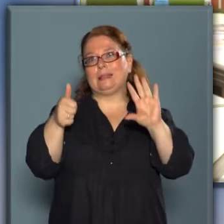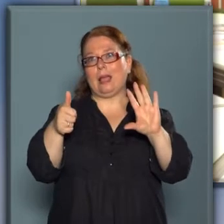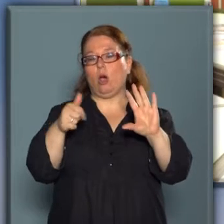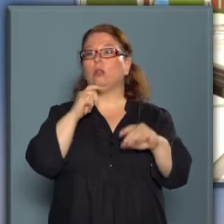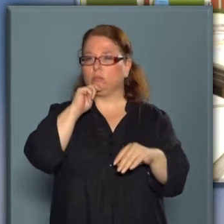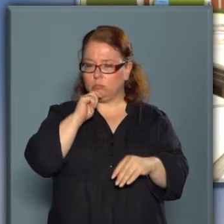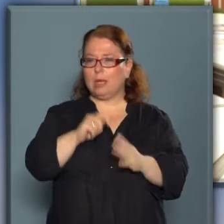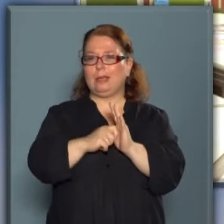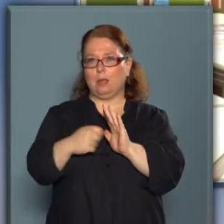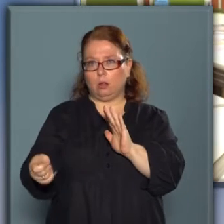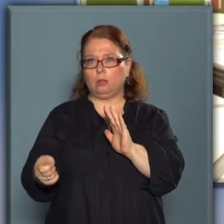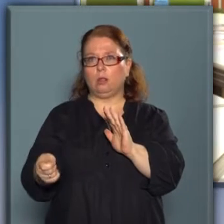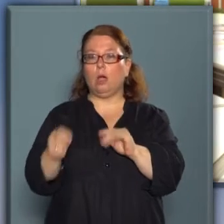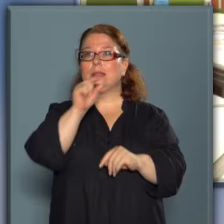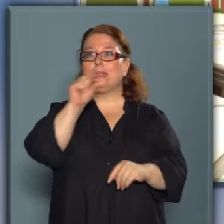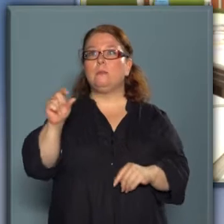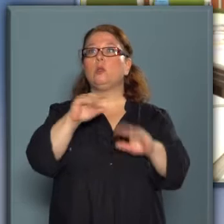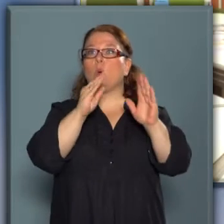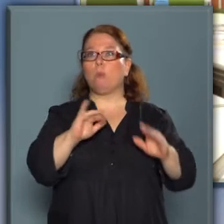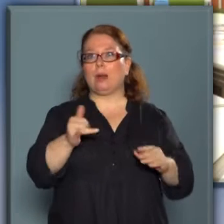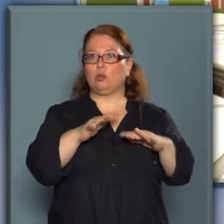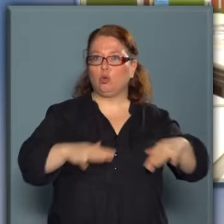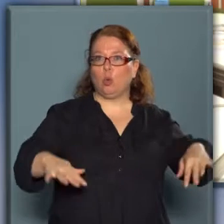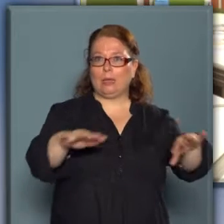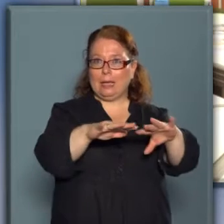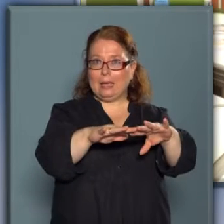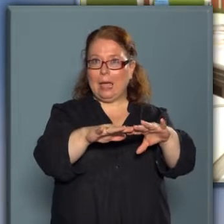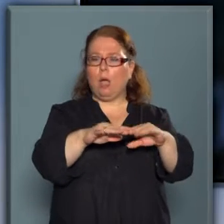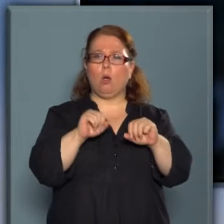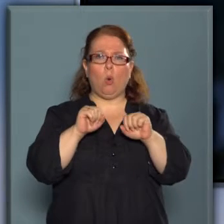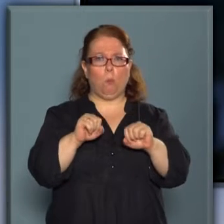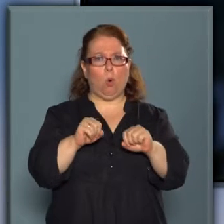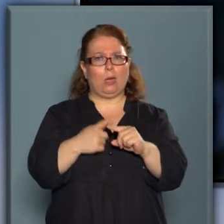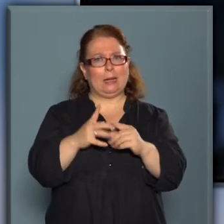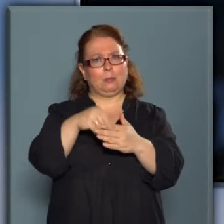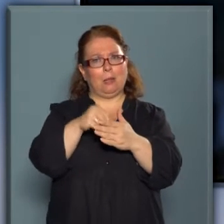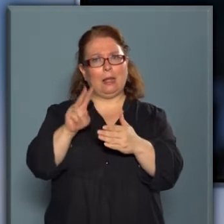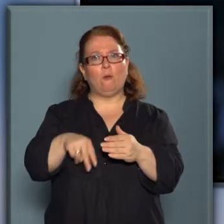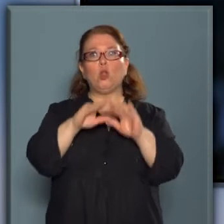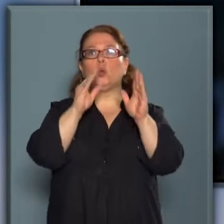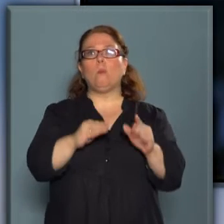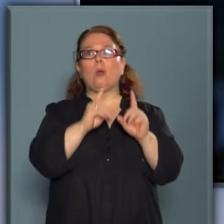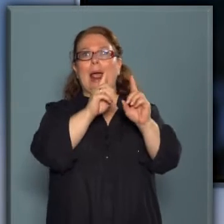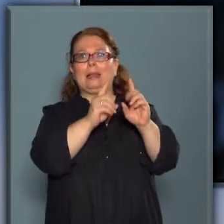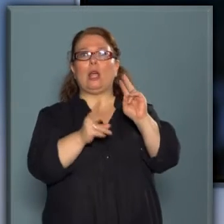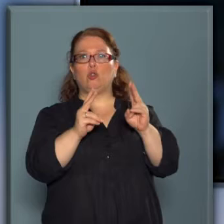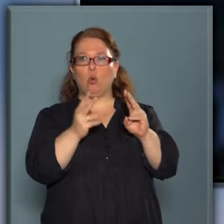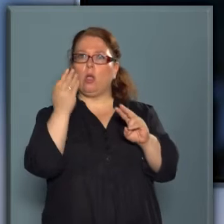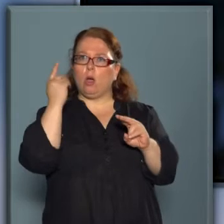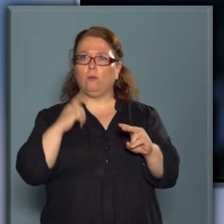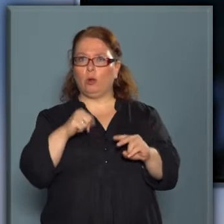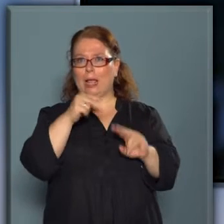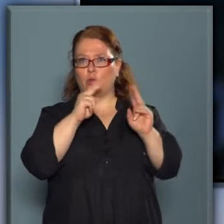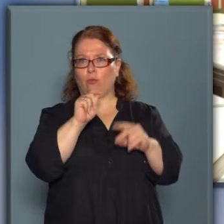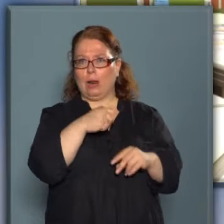2016-ban ki is adta, a címe a Szobor és környéke, egy komoly rész foglalkozik a szoborállítással, tehát az